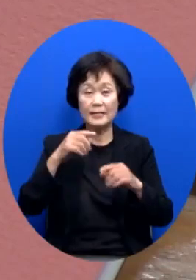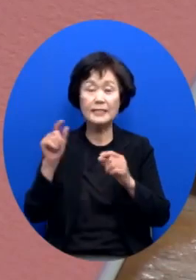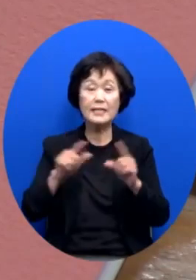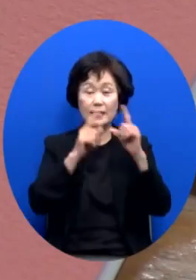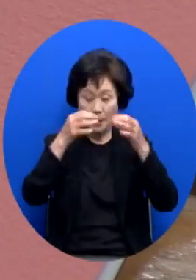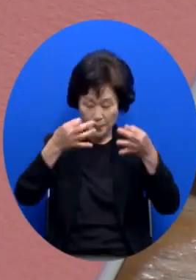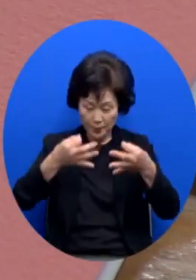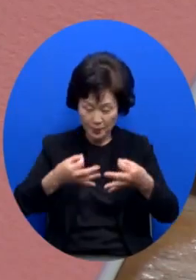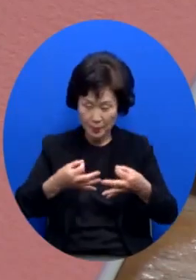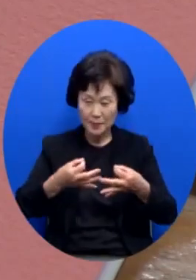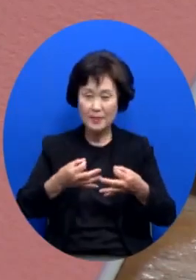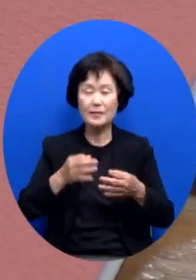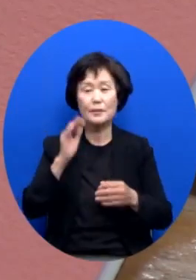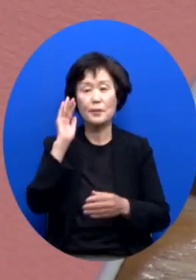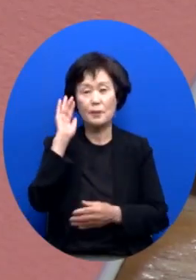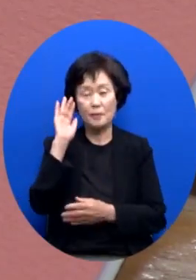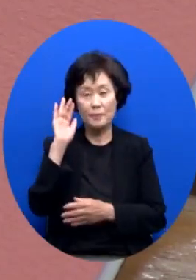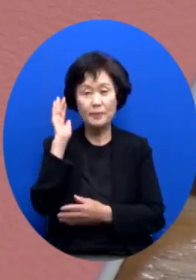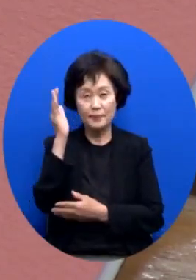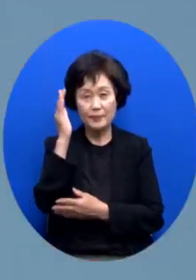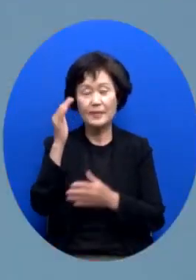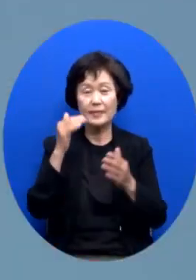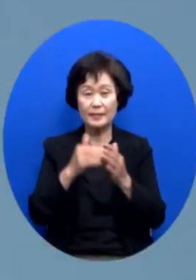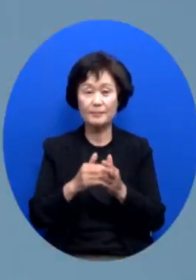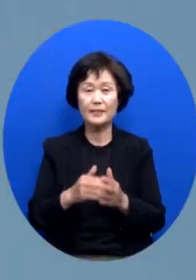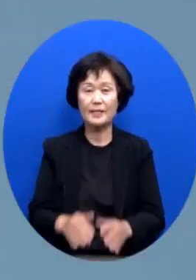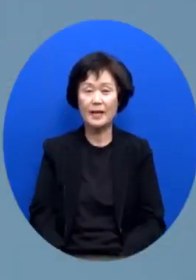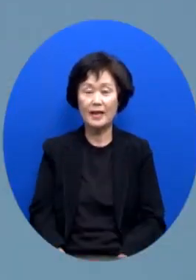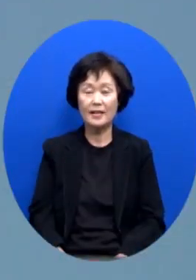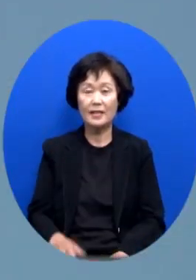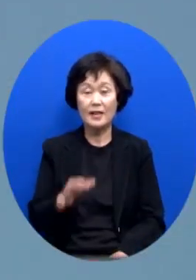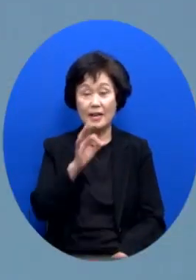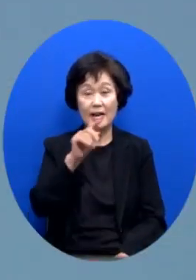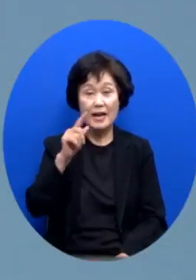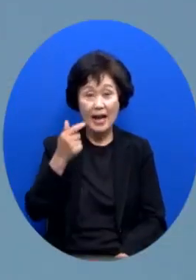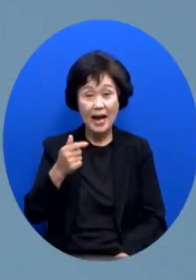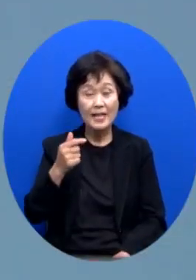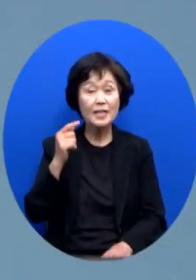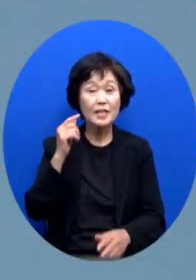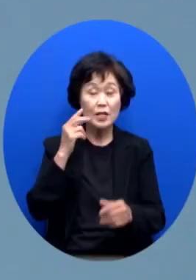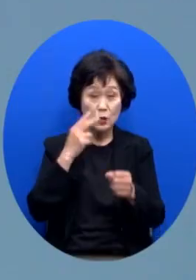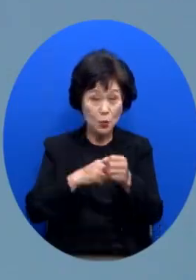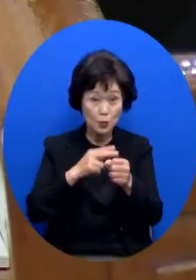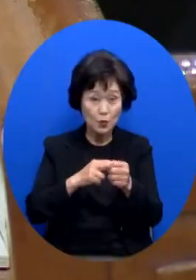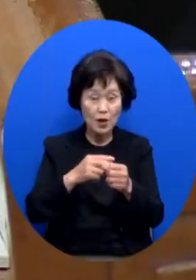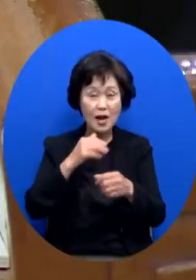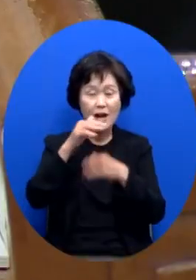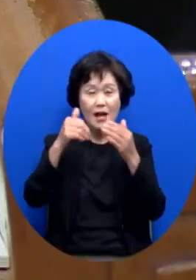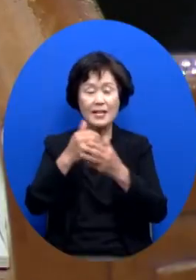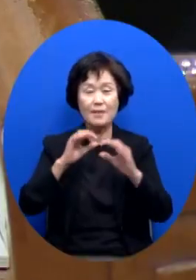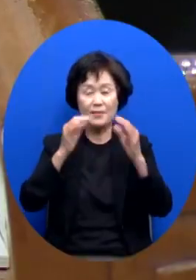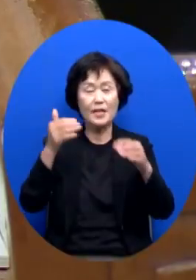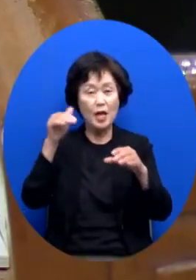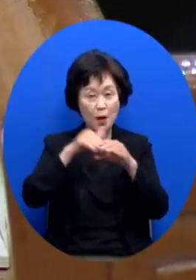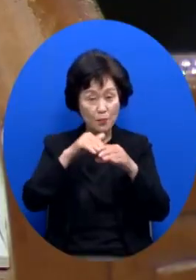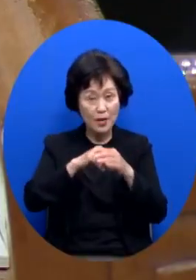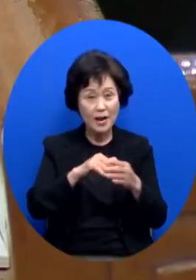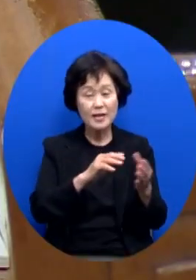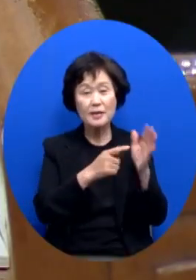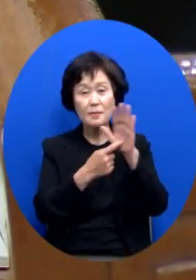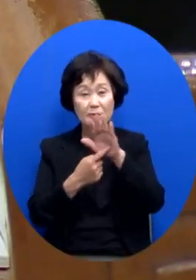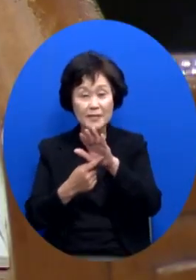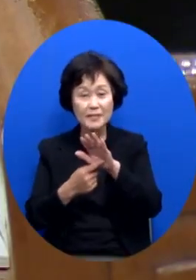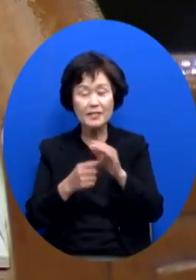전했습니다. 이어진 특강에는 영남신대 안승호 교수가 하나님 나라의 문화를 펼치는 여성